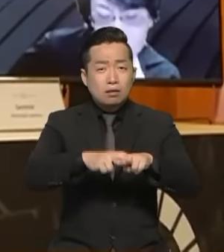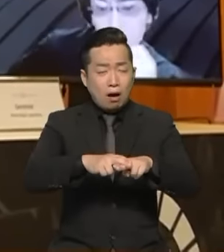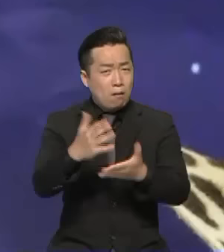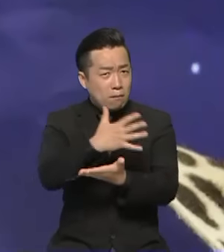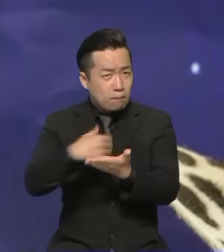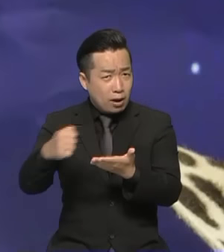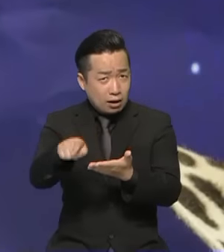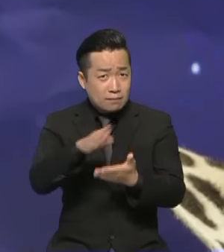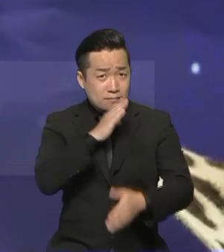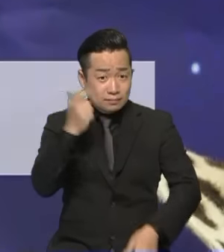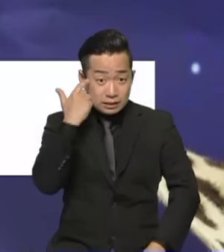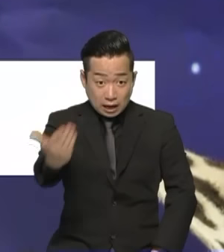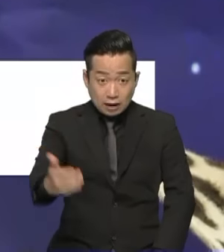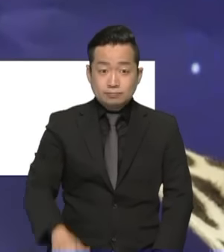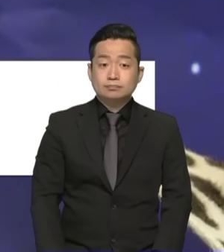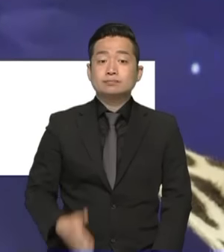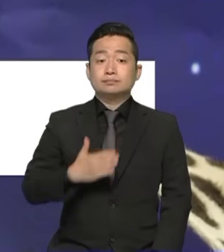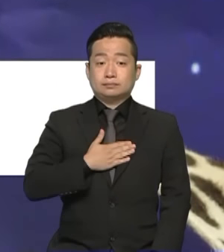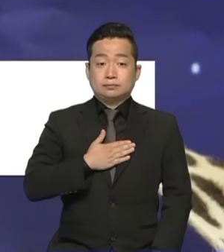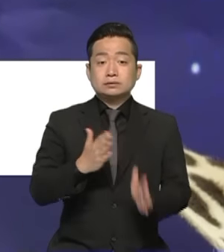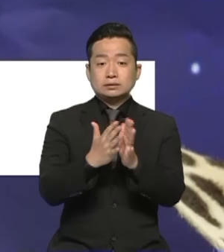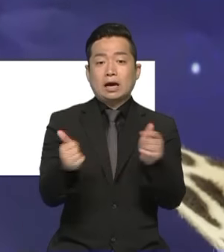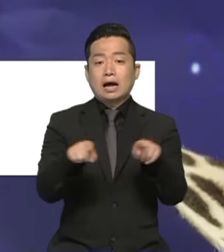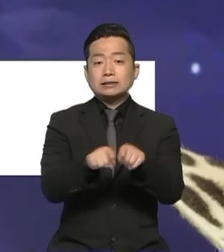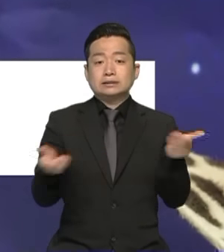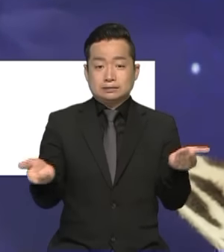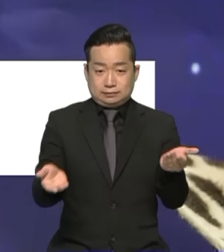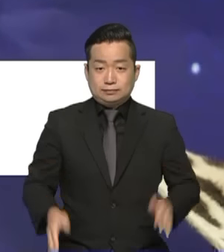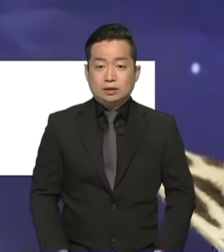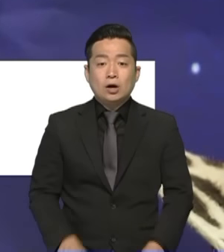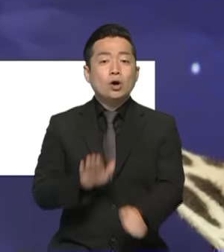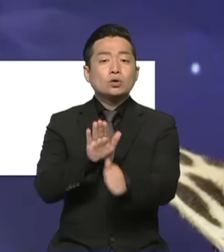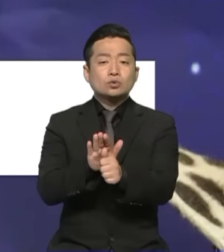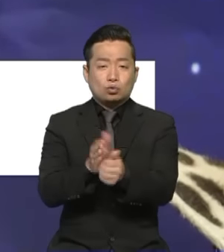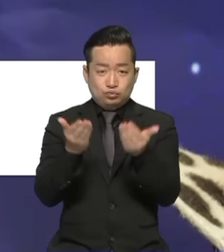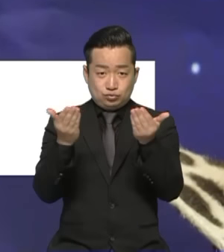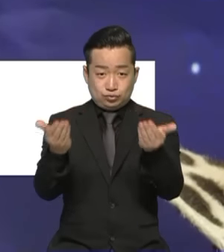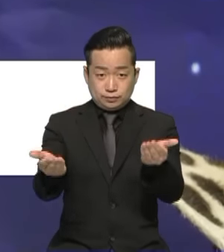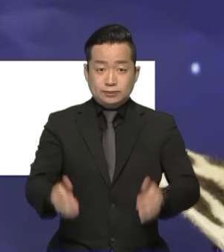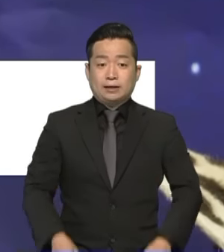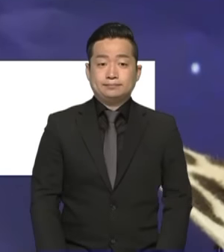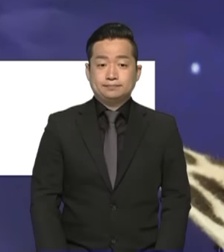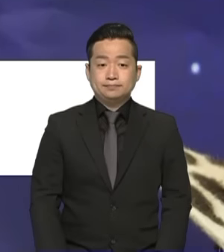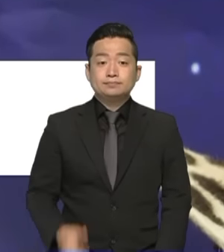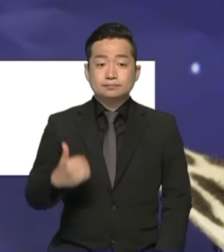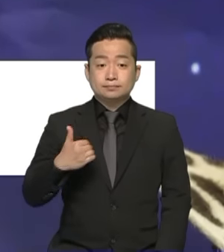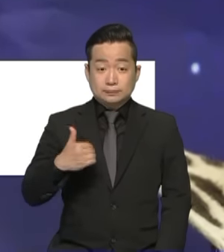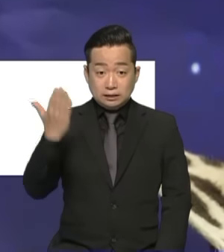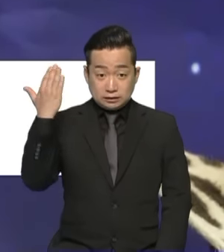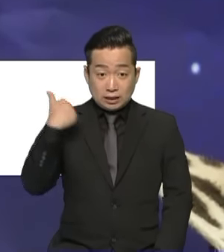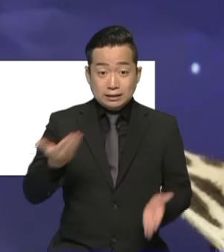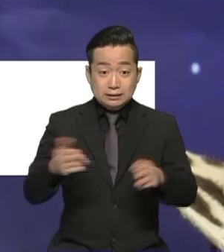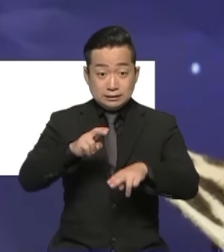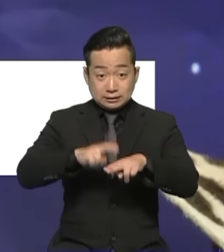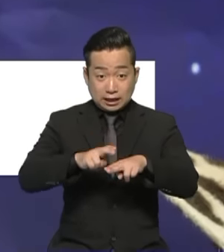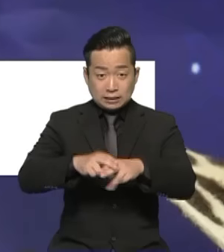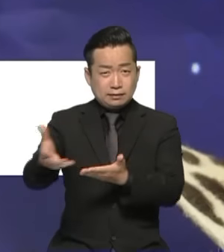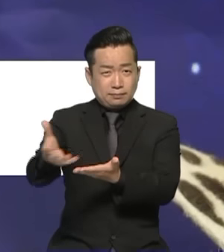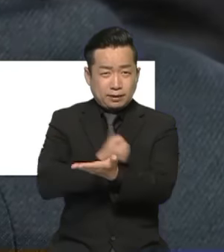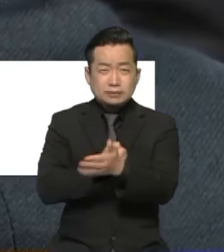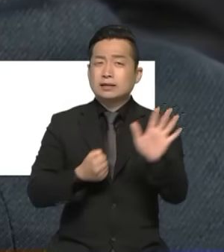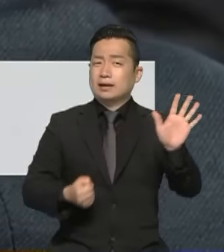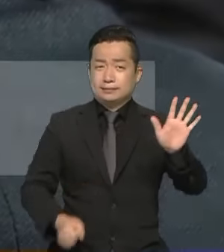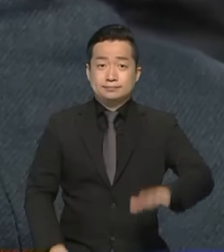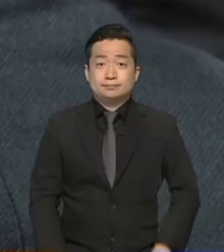물었습니다. I will be working alongside humans to provide assistance and support. And will not be replacing any existing